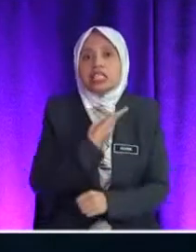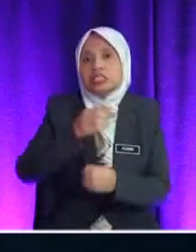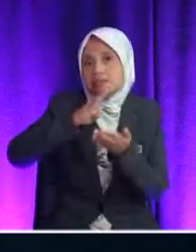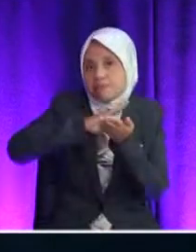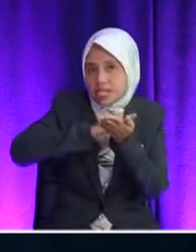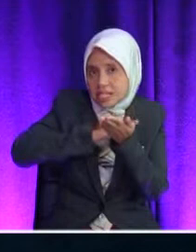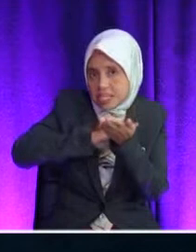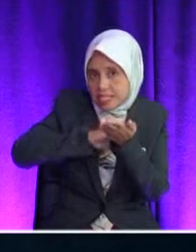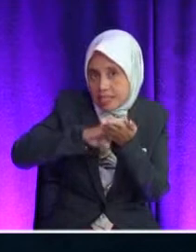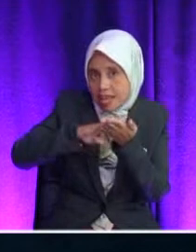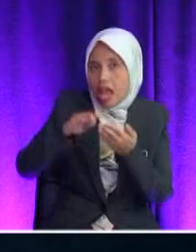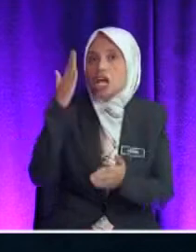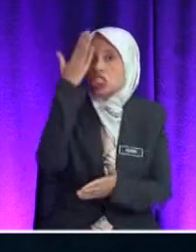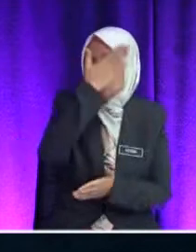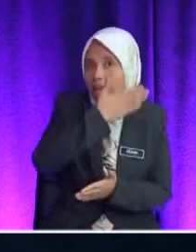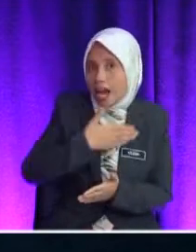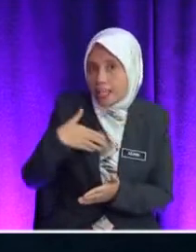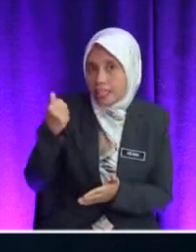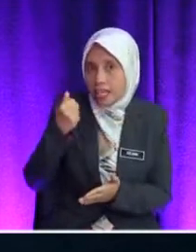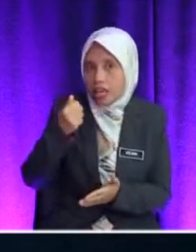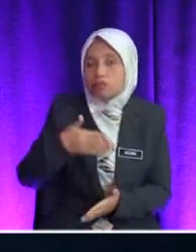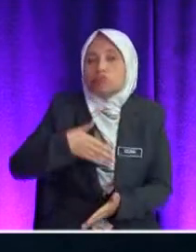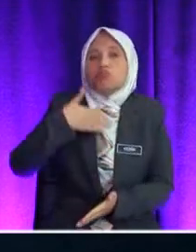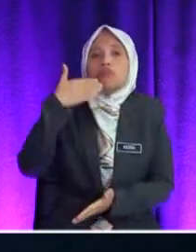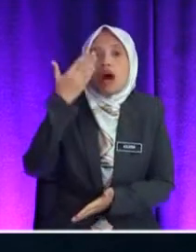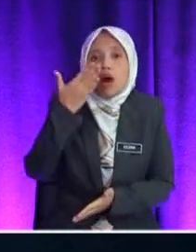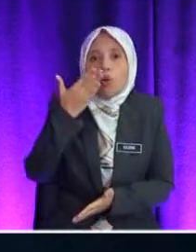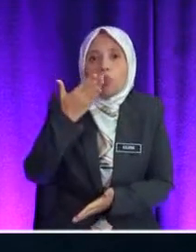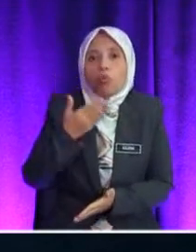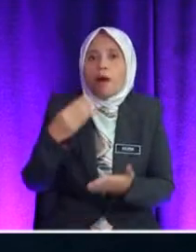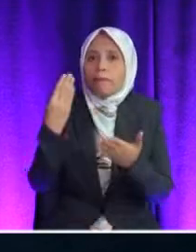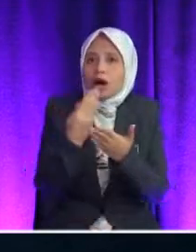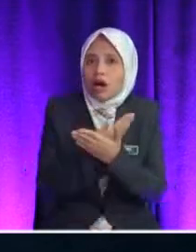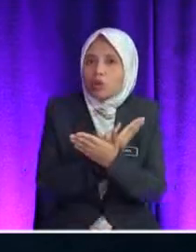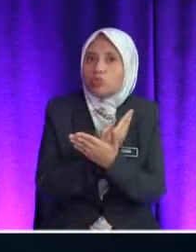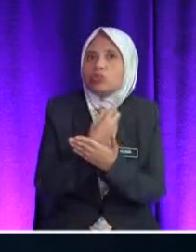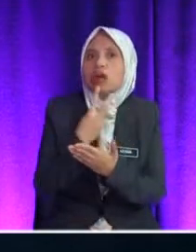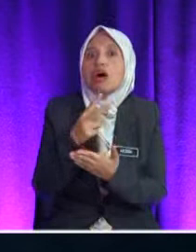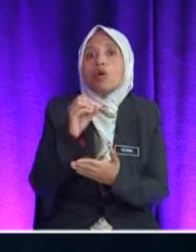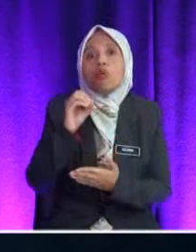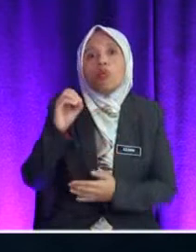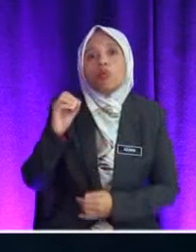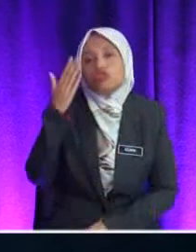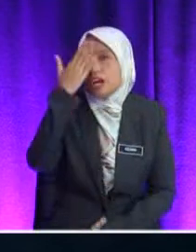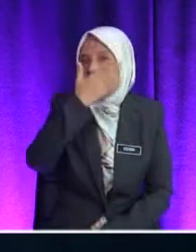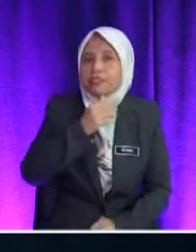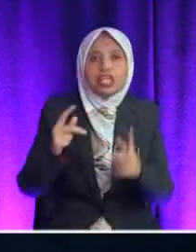dan cantik, Fizi. Barulah nampak kita buat kereta tu bergaya sikit juga.